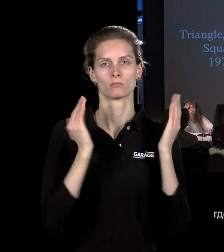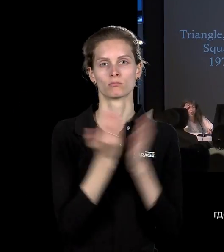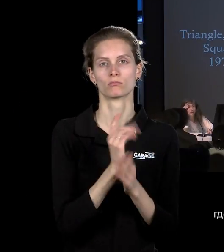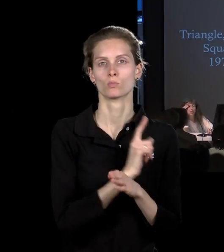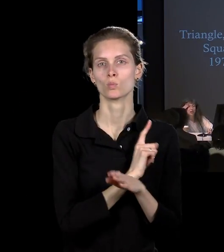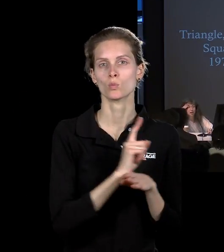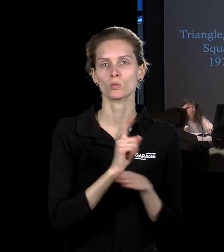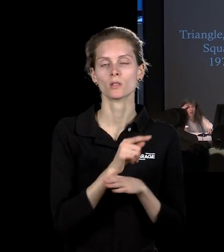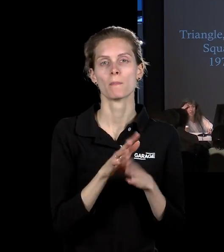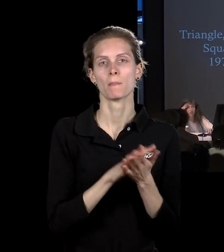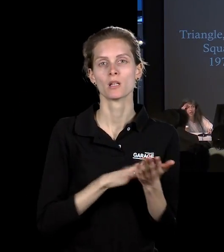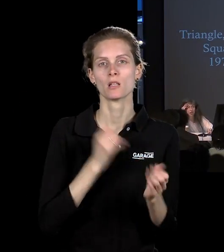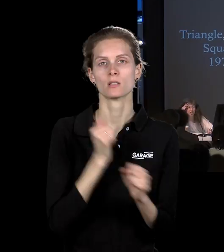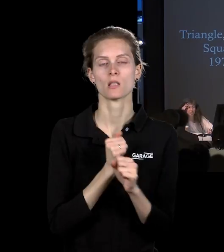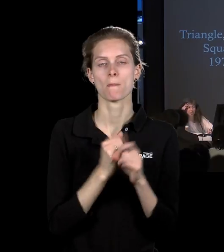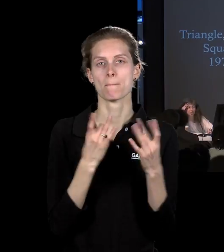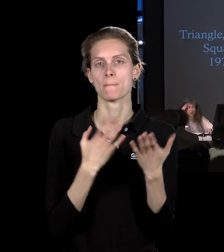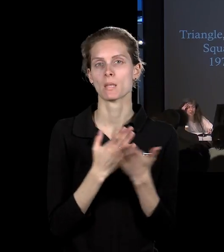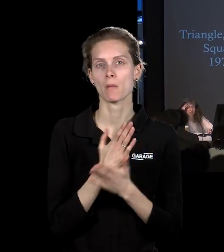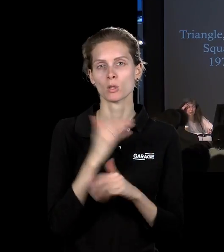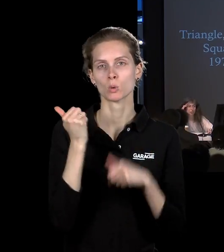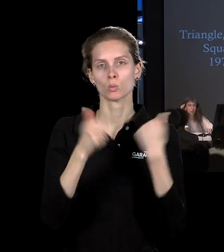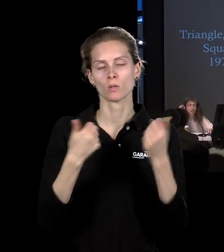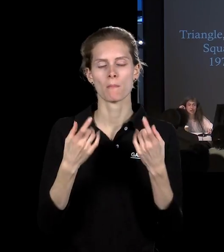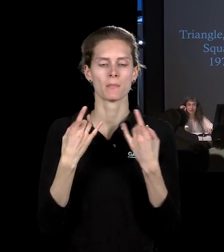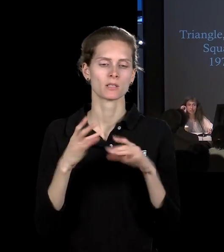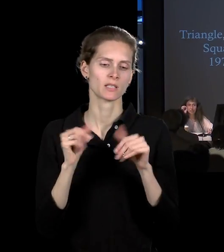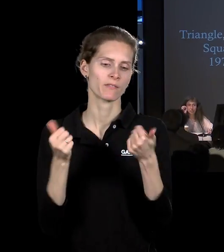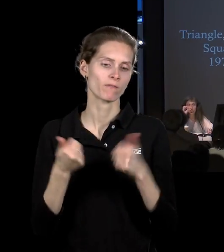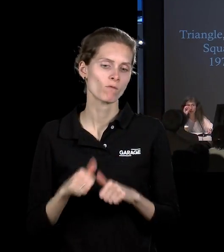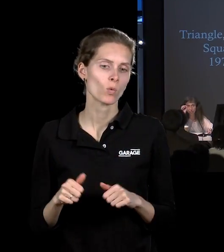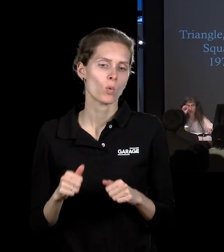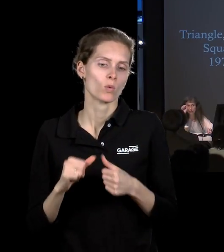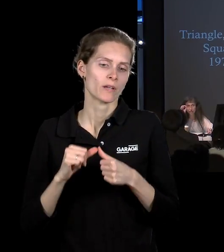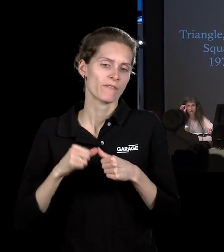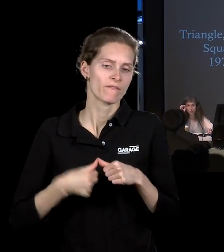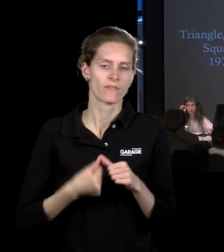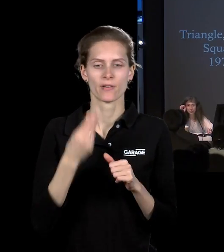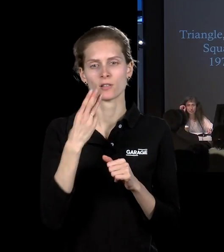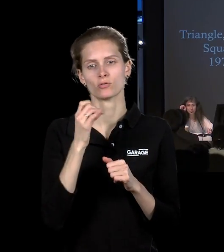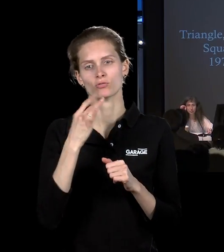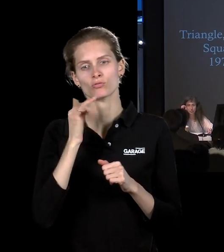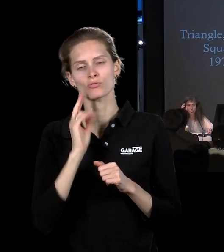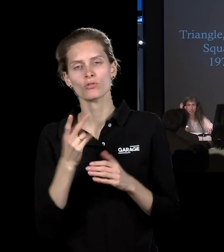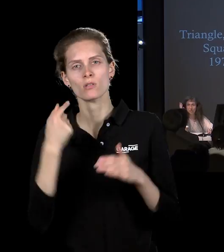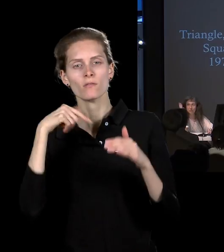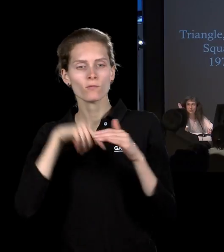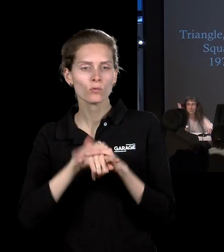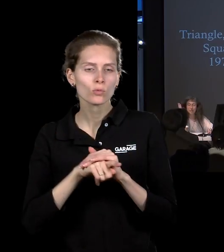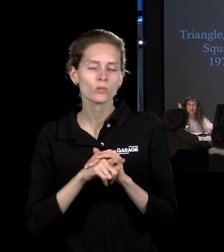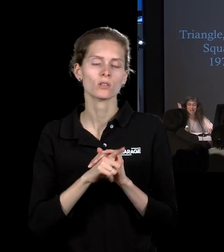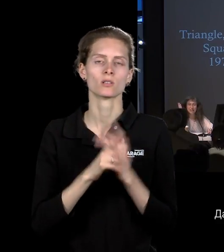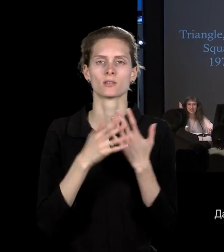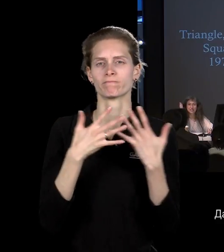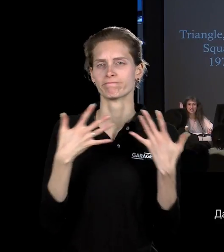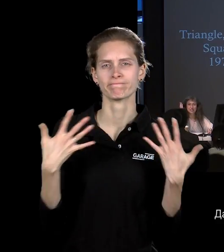минималистские скульптуры, опять-таки простейшие геометрические фигуры, но всегда с этим самым шариком загадочным внутри, который все время их...